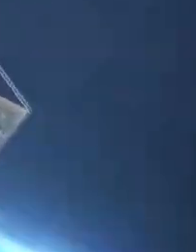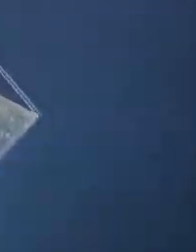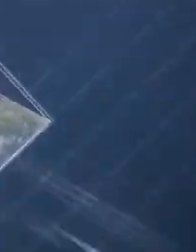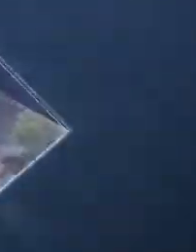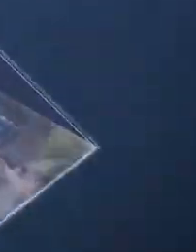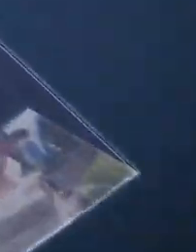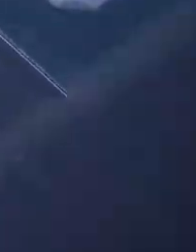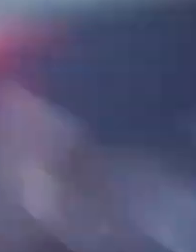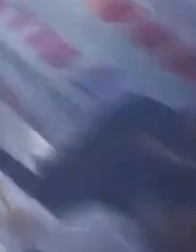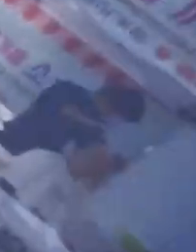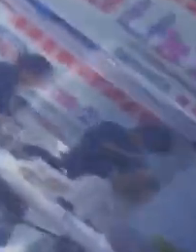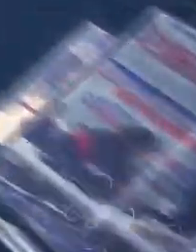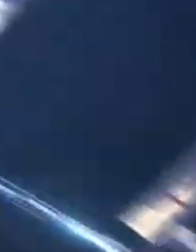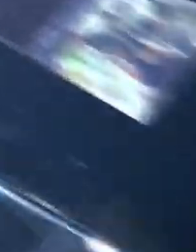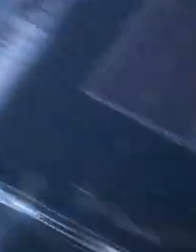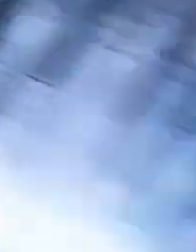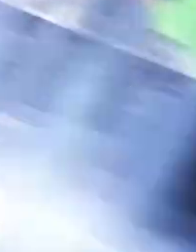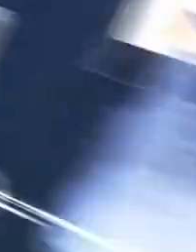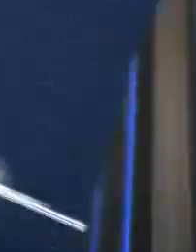으